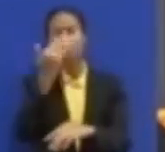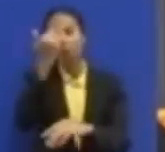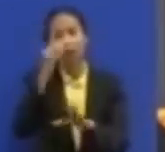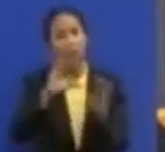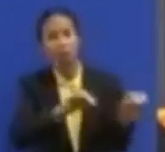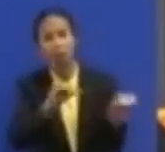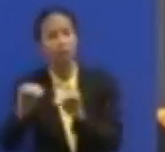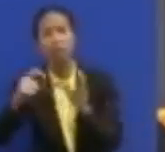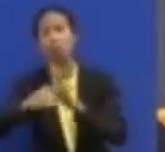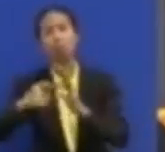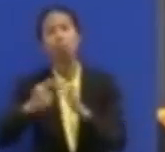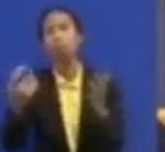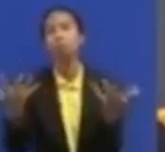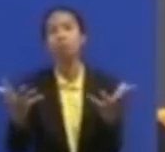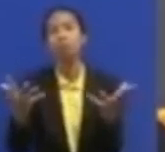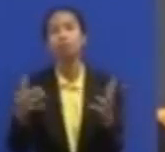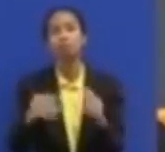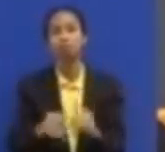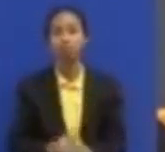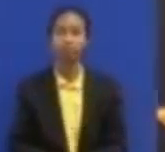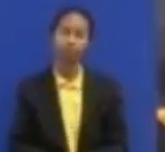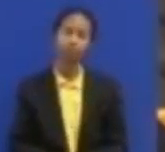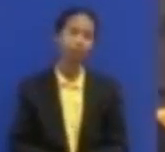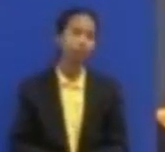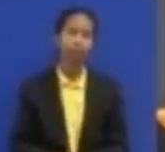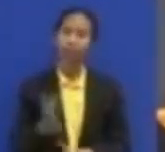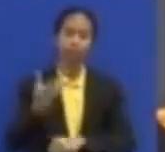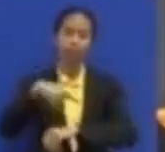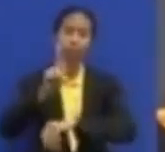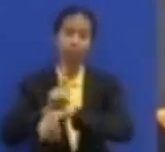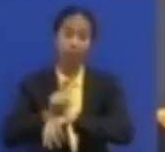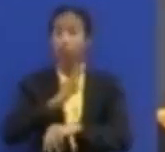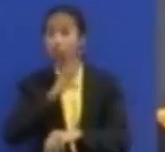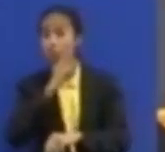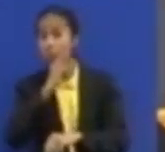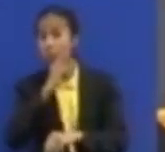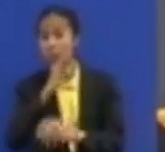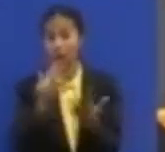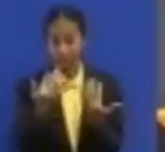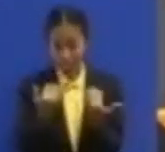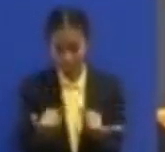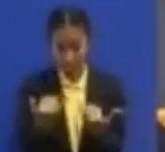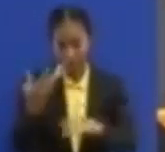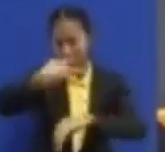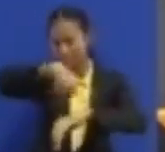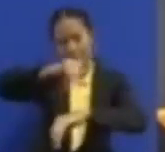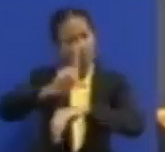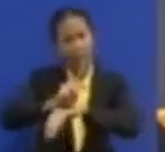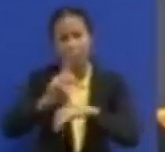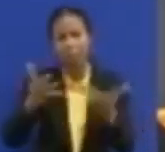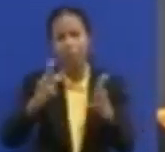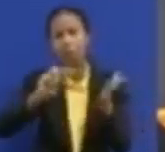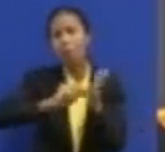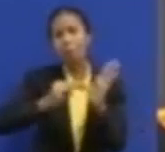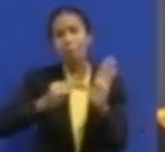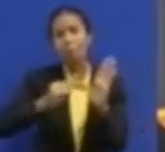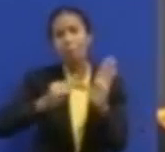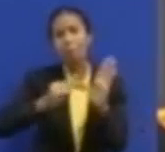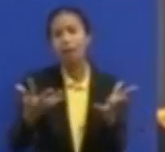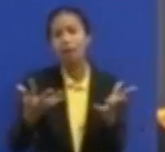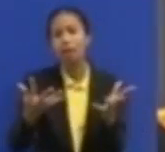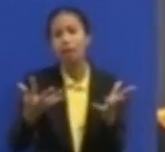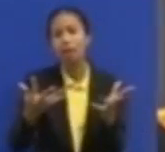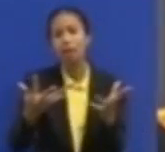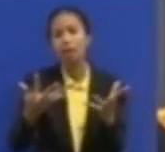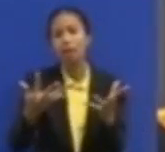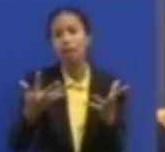ลท่านประธานที่เคารพครับวาระถ้าเราไม่มีประธานสภาผู้แทนราษฎรหมายความว่ายังไงครับกิจการใดๆของส